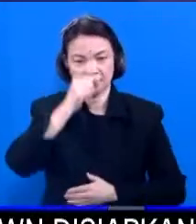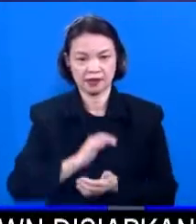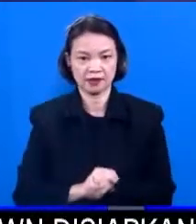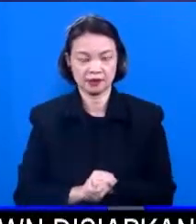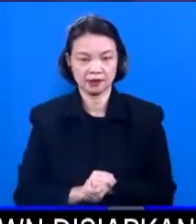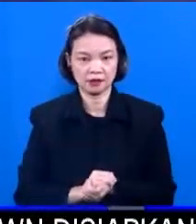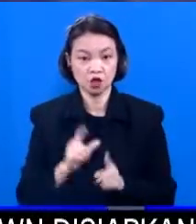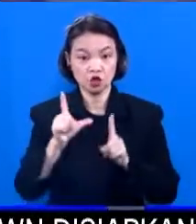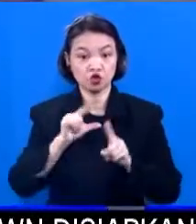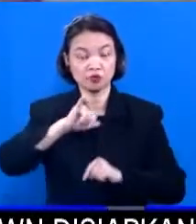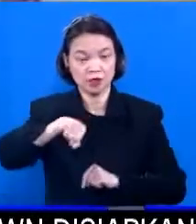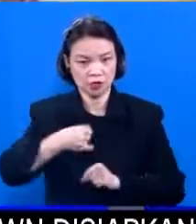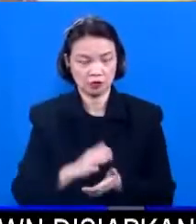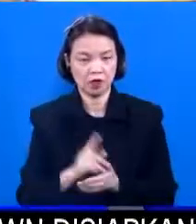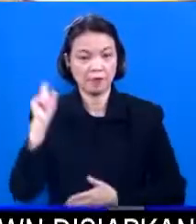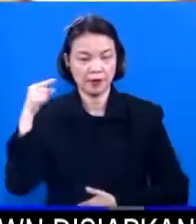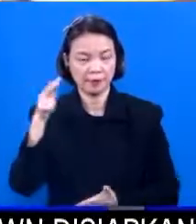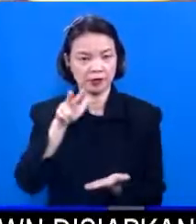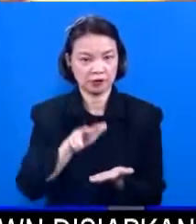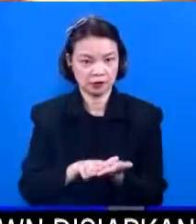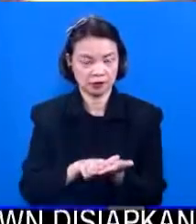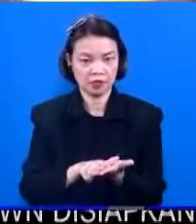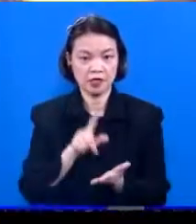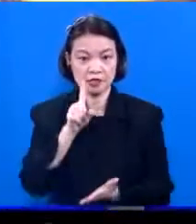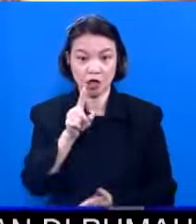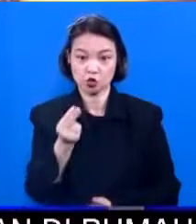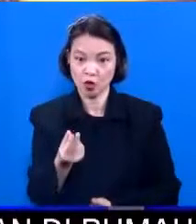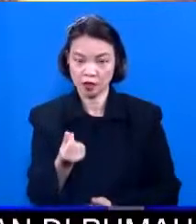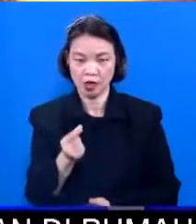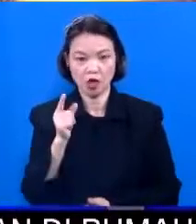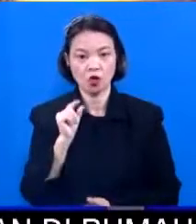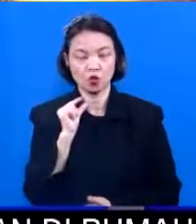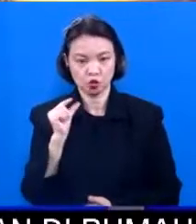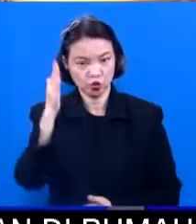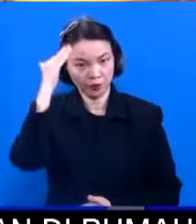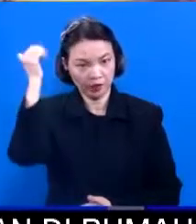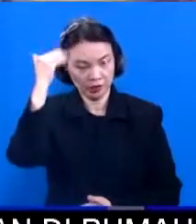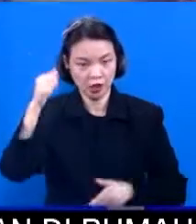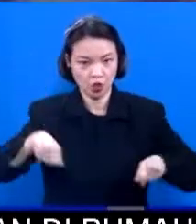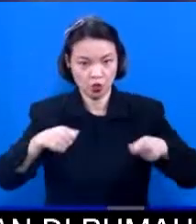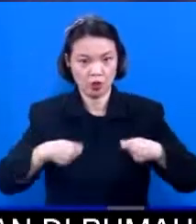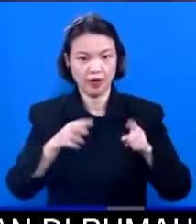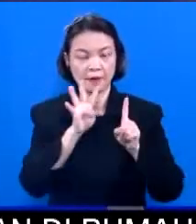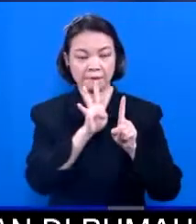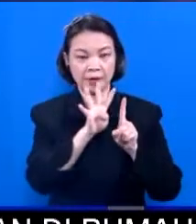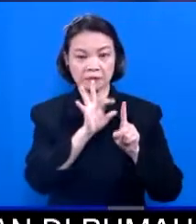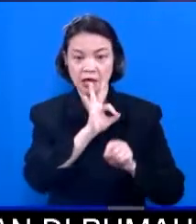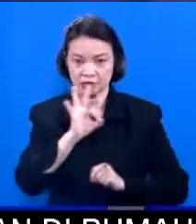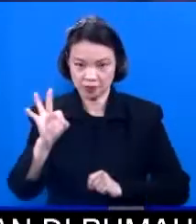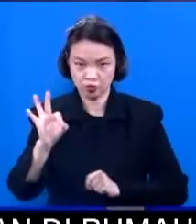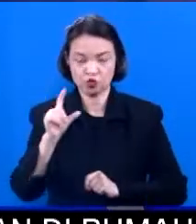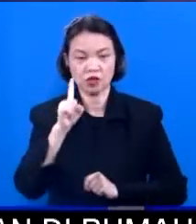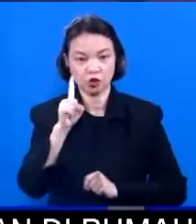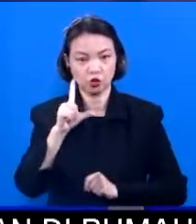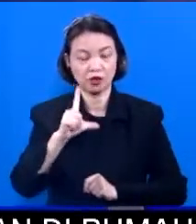Per 17 Januari, pemerintah menetapkan kebijakan satu harga untuk minyak goreng sebesar Rp14.000 per liter. Namun di